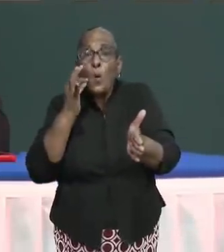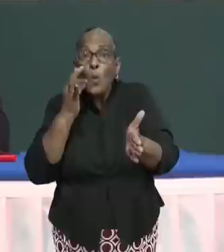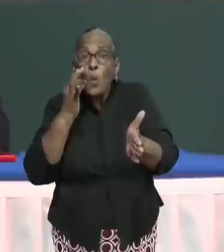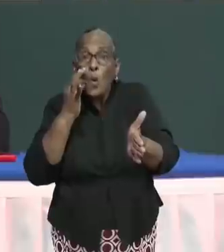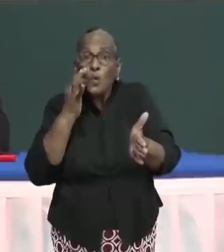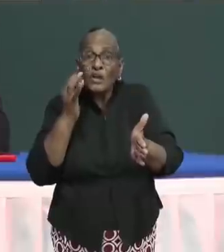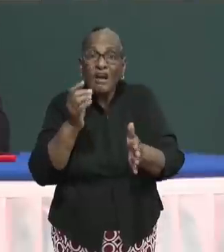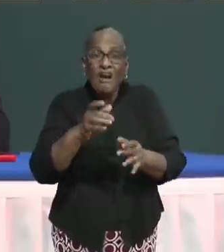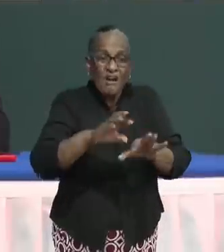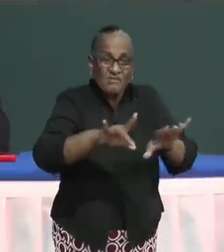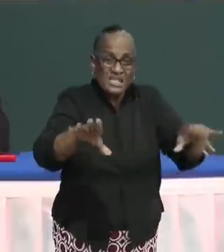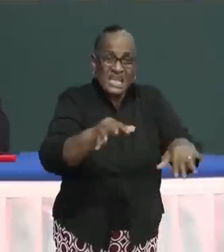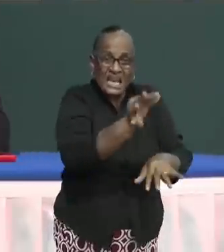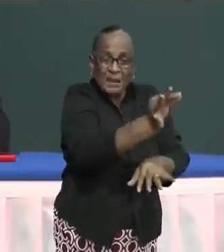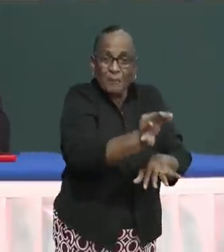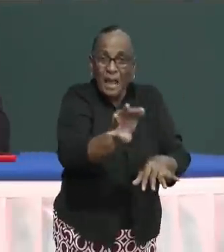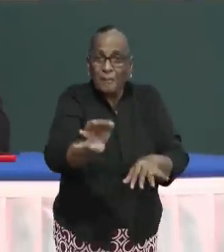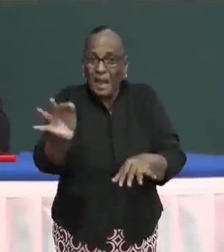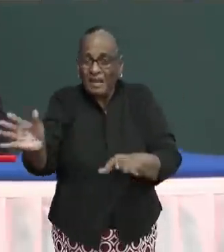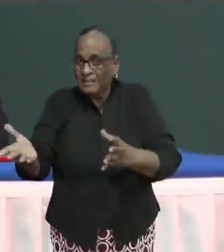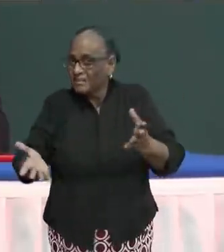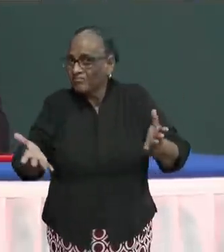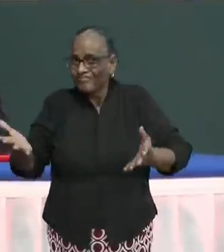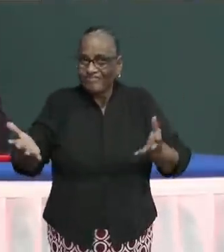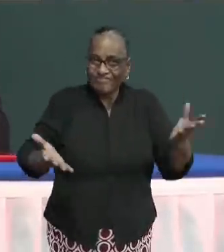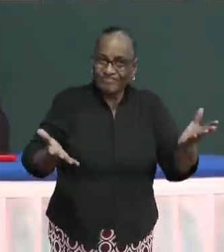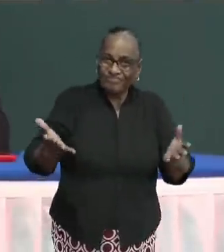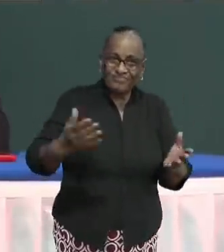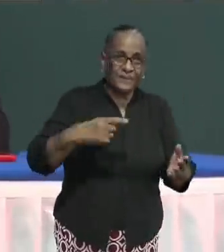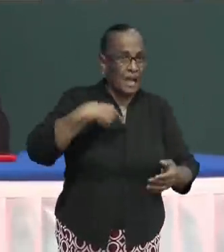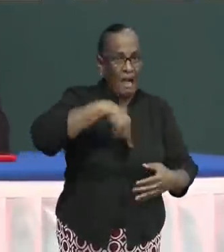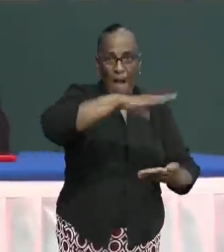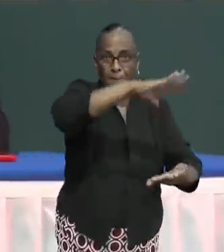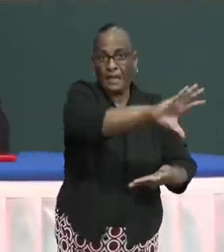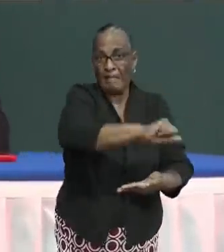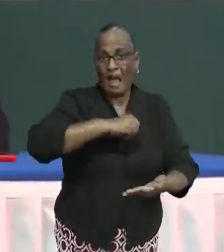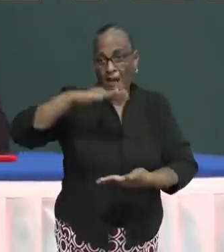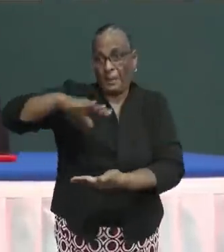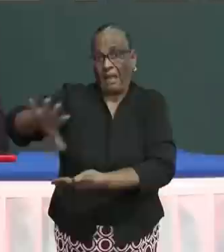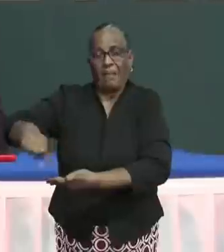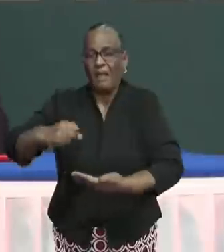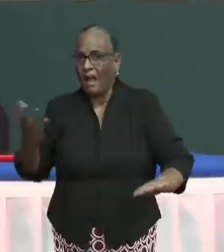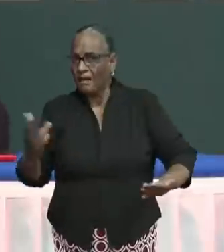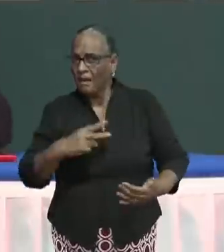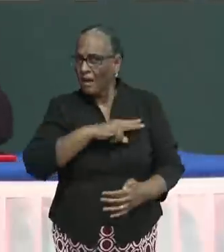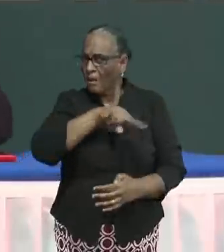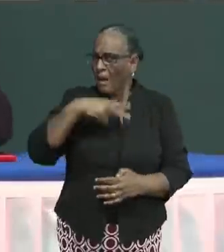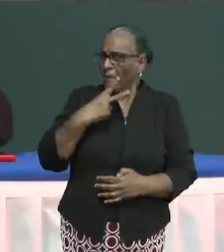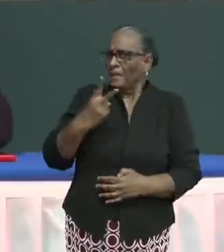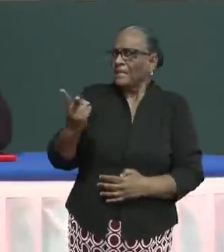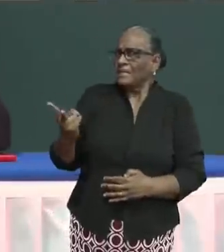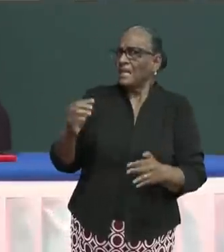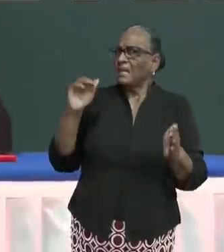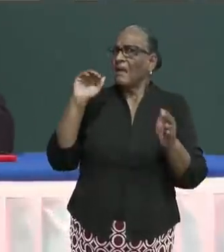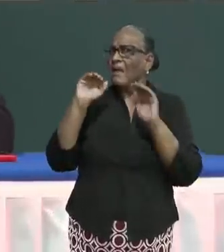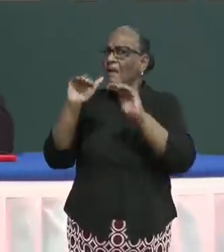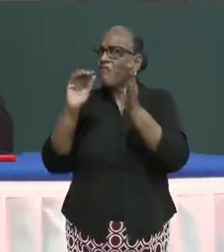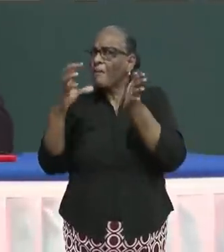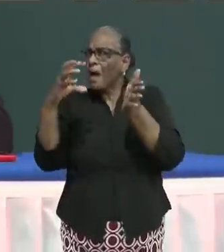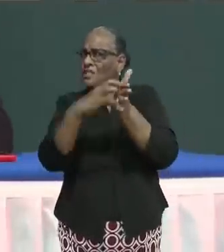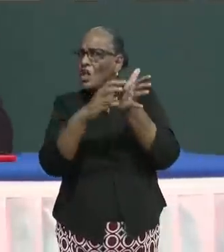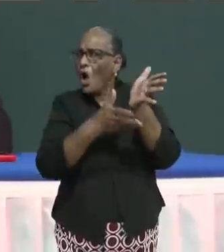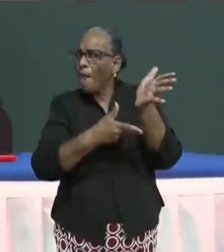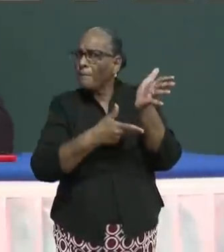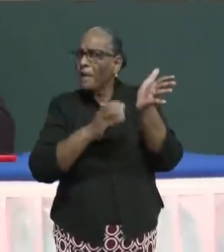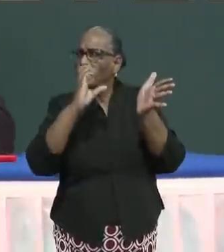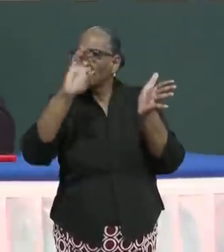differente prijzen, laat ze de lokatie per de man goed, tik dit pakket, hoe zie dat informatie niet klop na